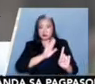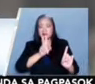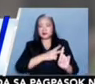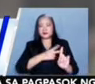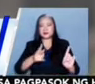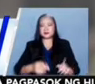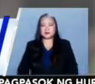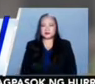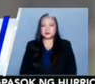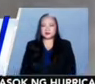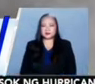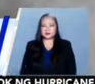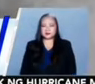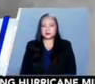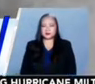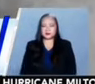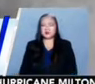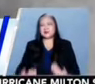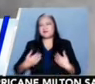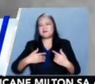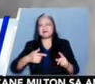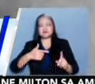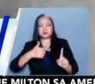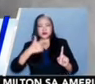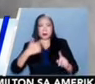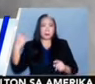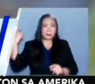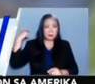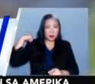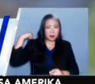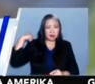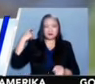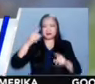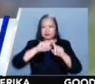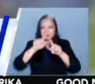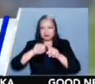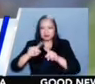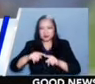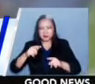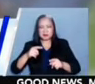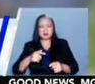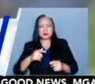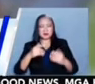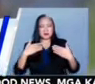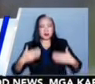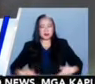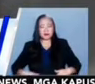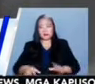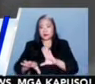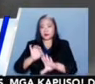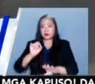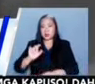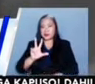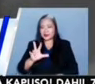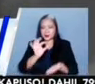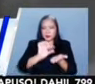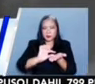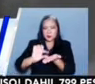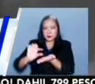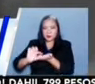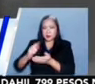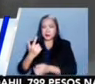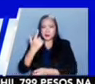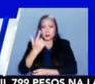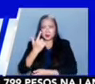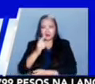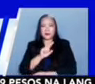Nagtamo ng mga tama ng bala ang biktima sa likod at ibang parte ng katawan. Na-recover din sa crime scene ang tatlong basyo ng bala ng .45 caliber na